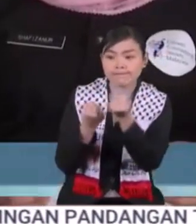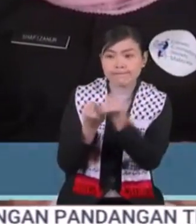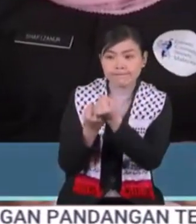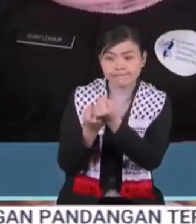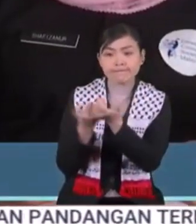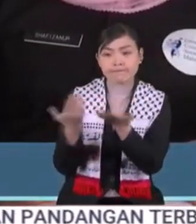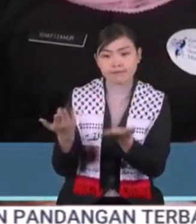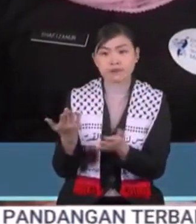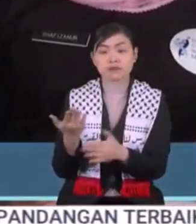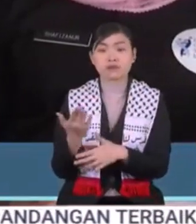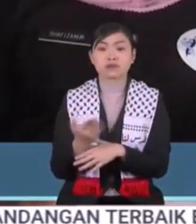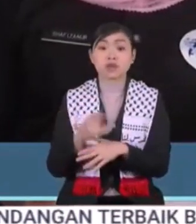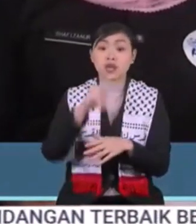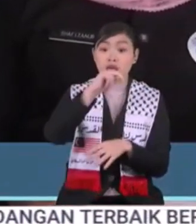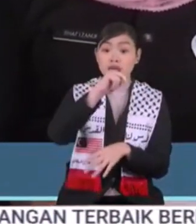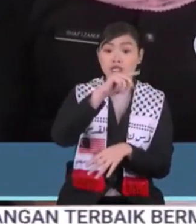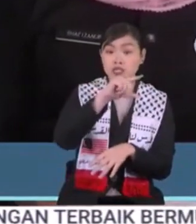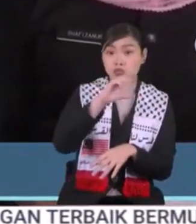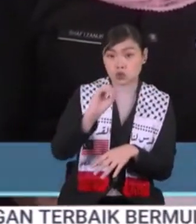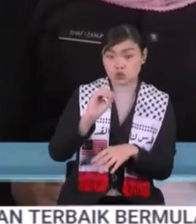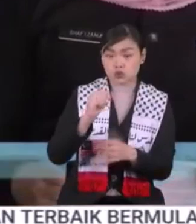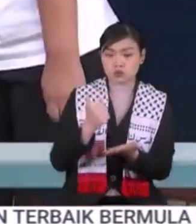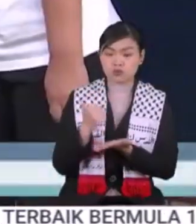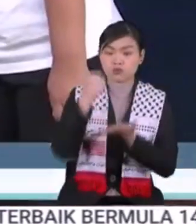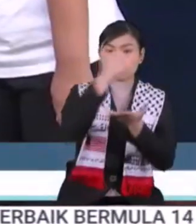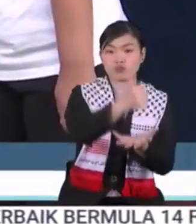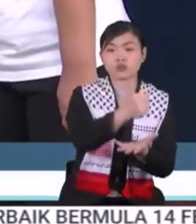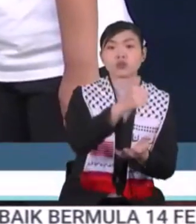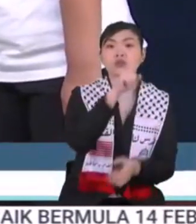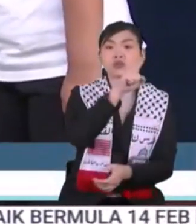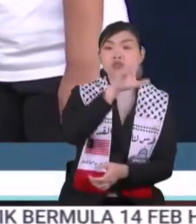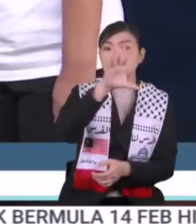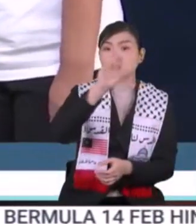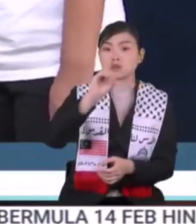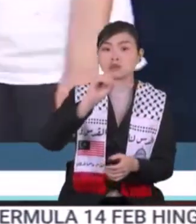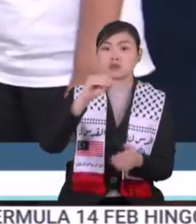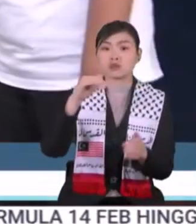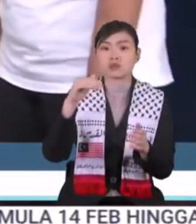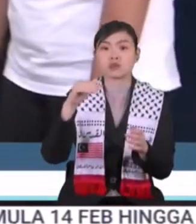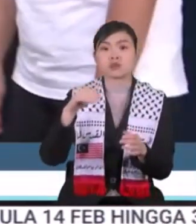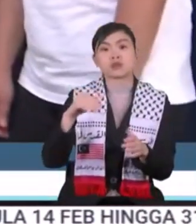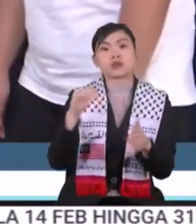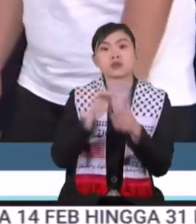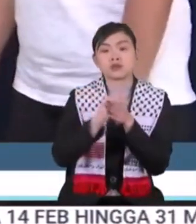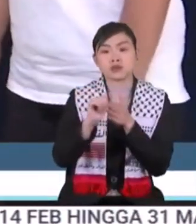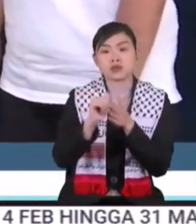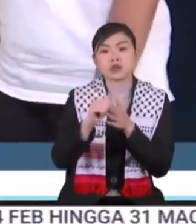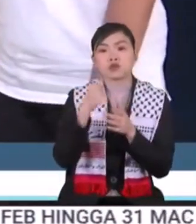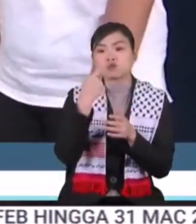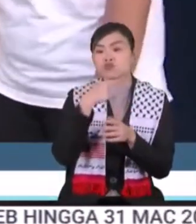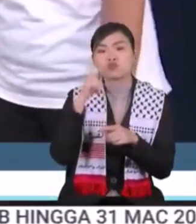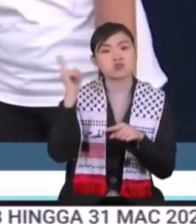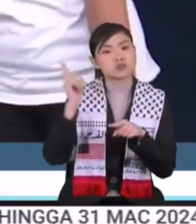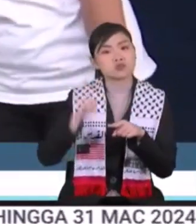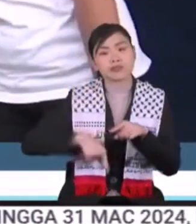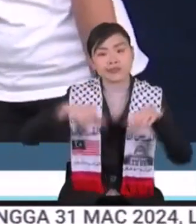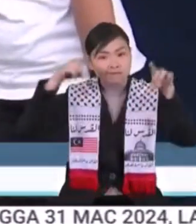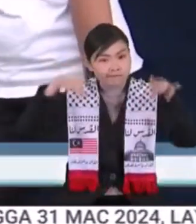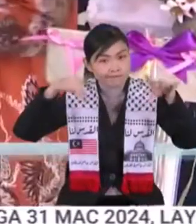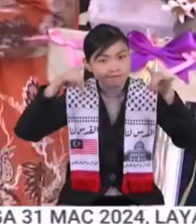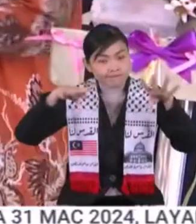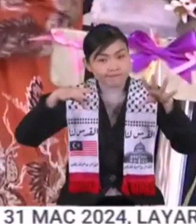Jelasnya ada NGO telah menyumbang RM100,000 bagi membantu golongan yang tidak berkemampuan menjalankan ujian